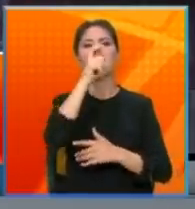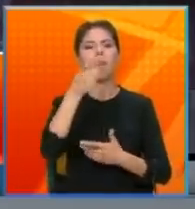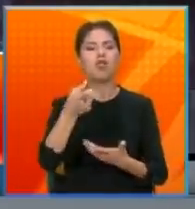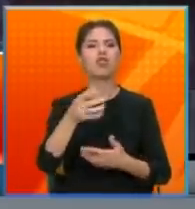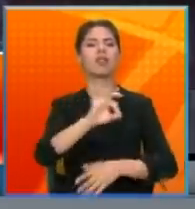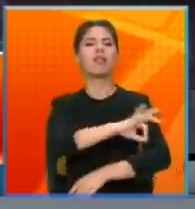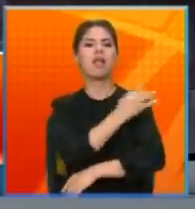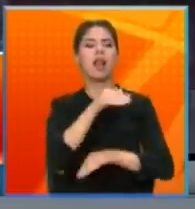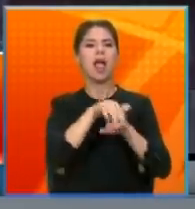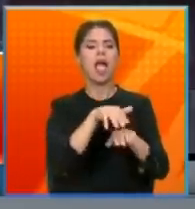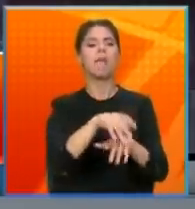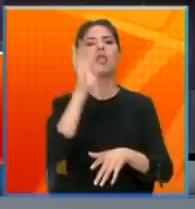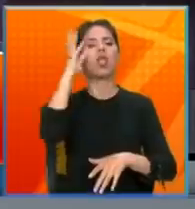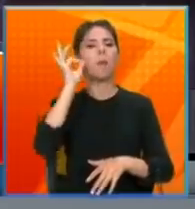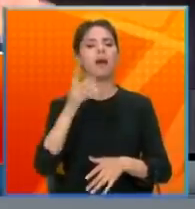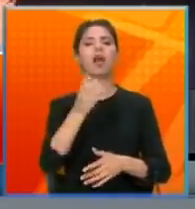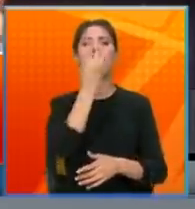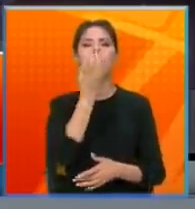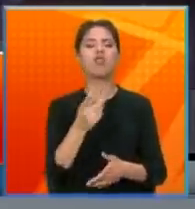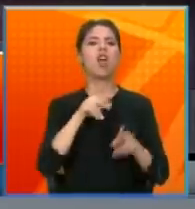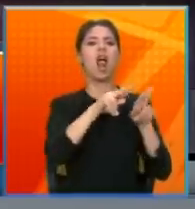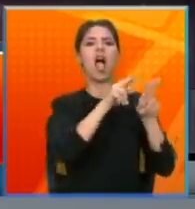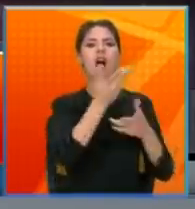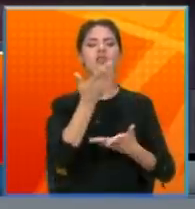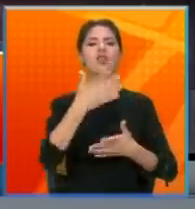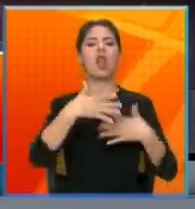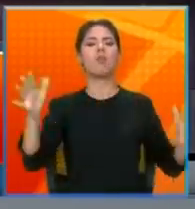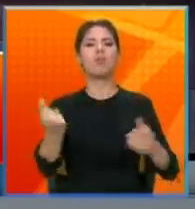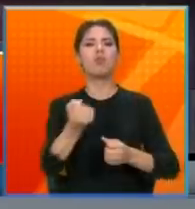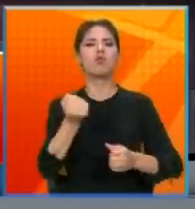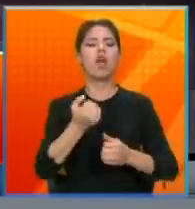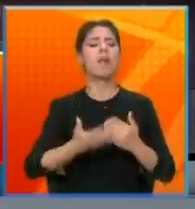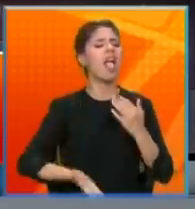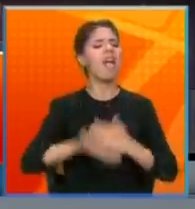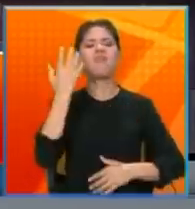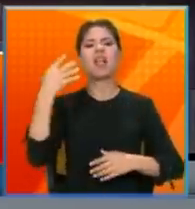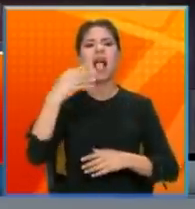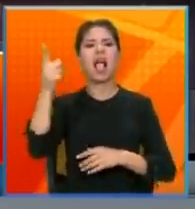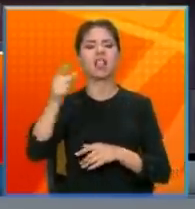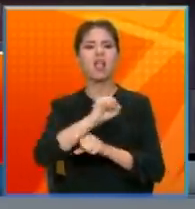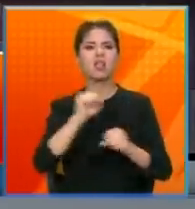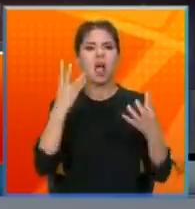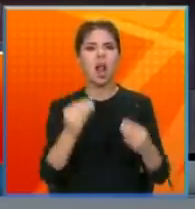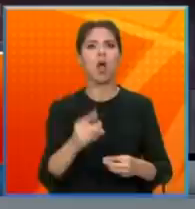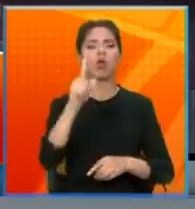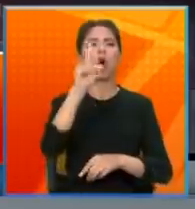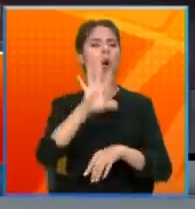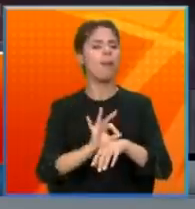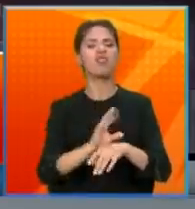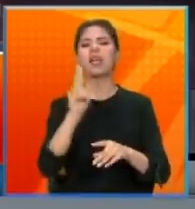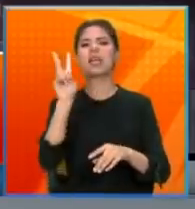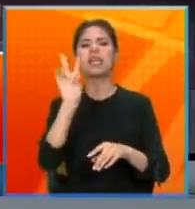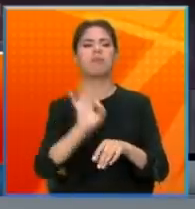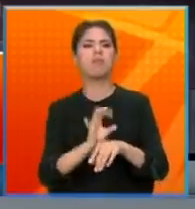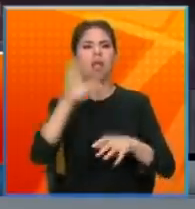Sarıyer, Eminönü, Bakırköy, Bahçelievler, Avcılar, Büyükçekmece en çok da Esenyurt. Topu topu 15-20 dakika kadar devam